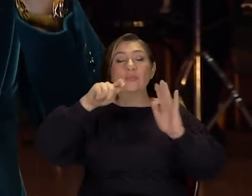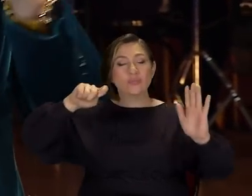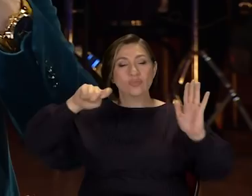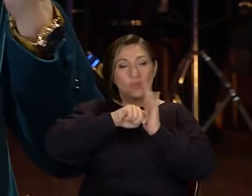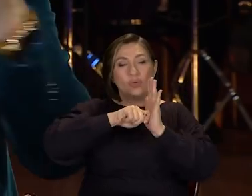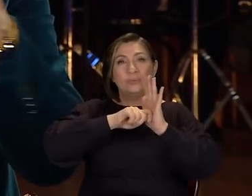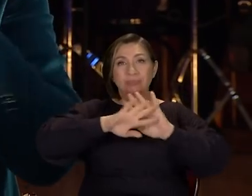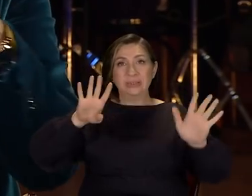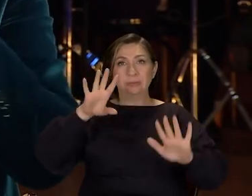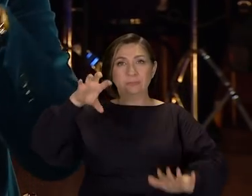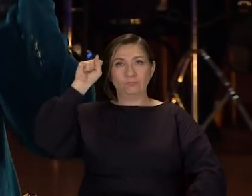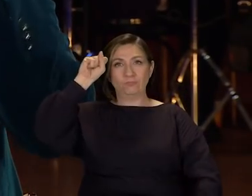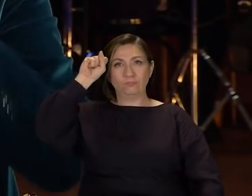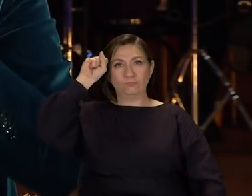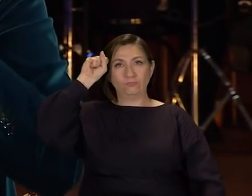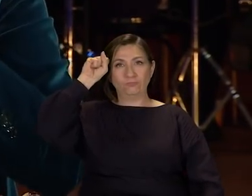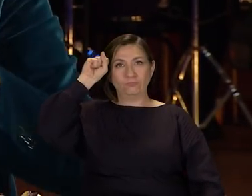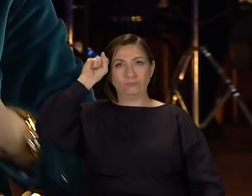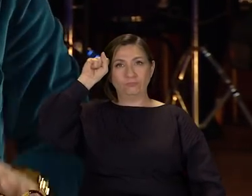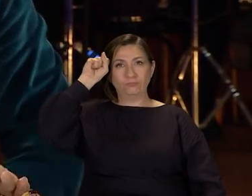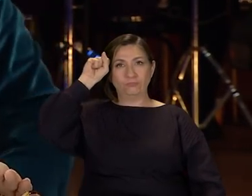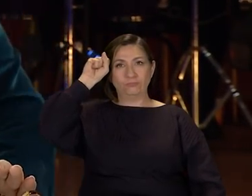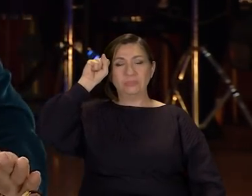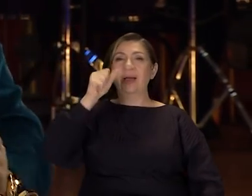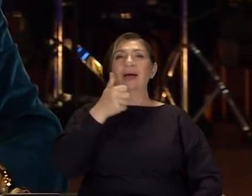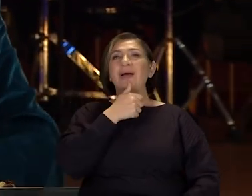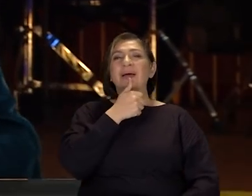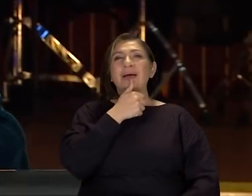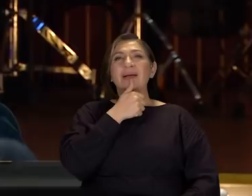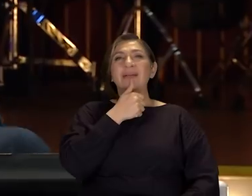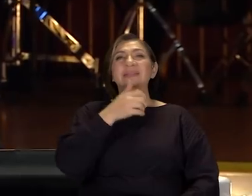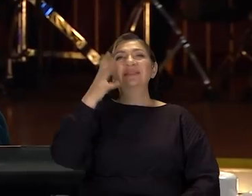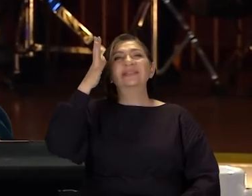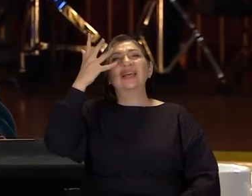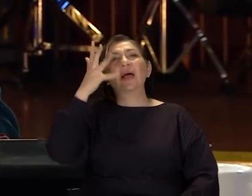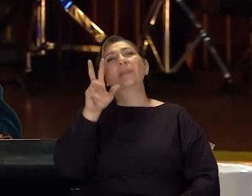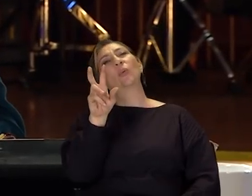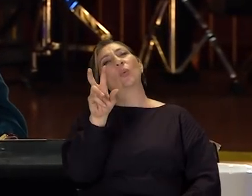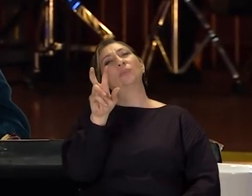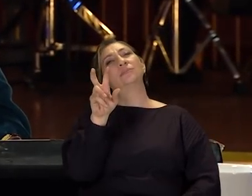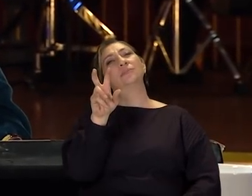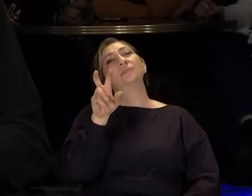mühürleyerek, duyguyla mühürleyerek hafızaya kaydediyor. Erkek salak salak bakıyor,